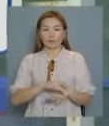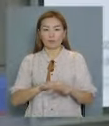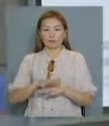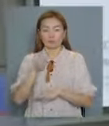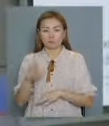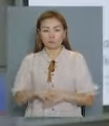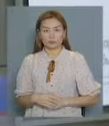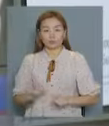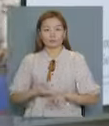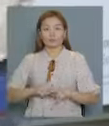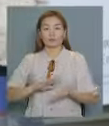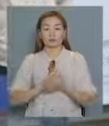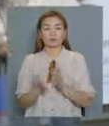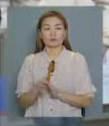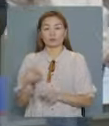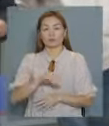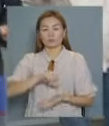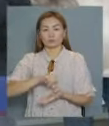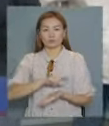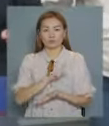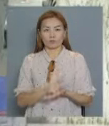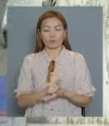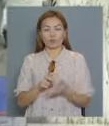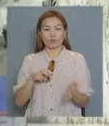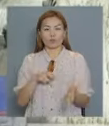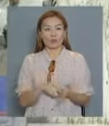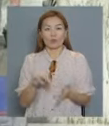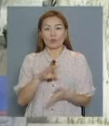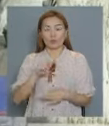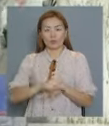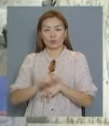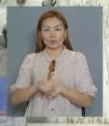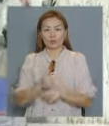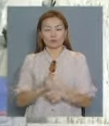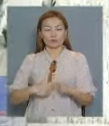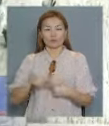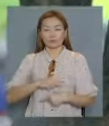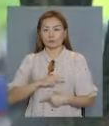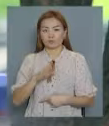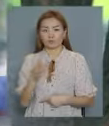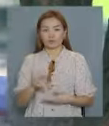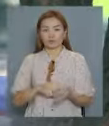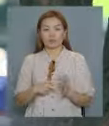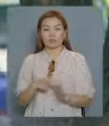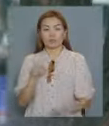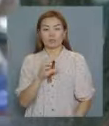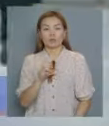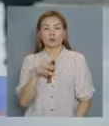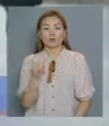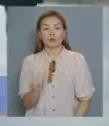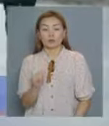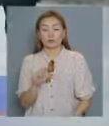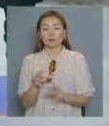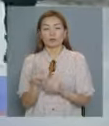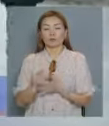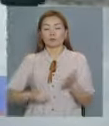населения. Также, согласно договору, претендент должен иметь сертификат об обучении основам предпринимательства по проекту «Бастау Бизнес».